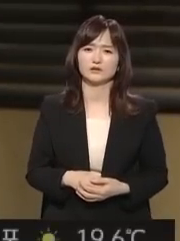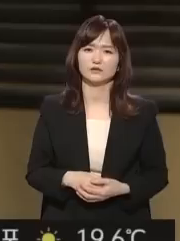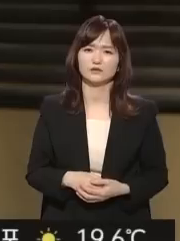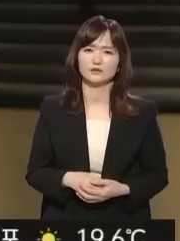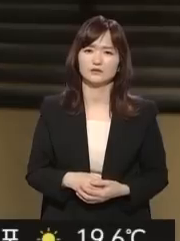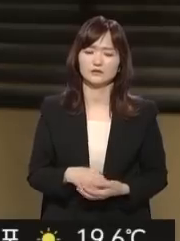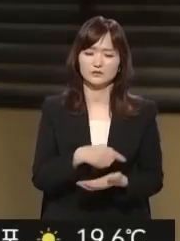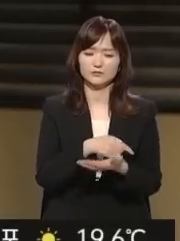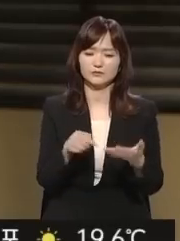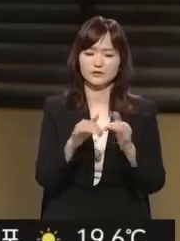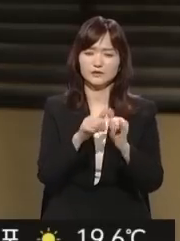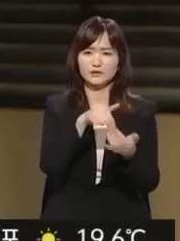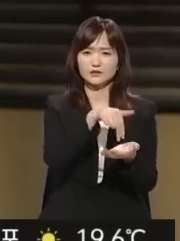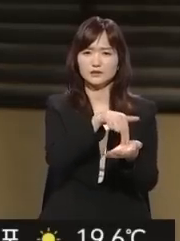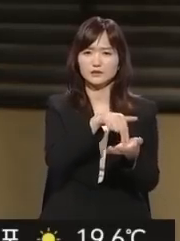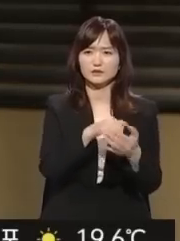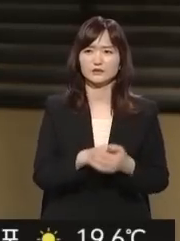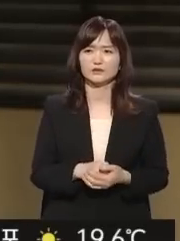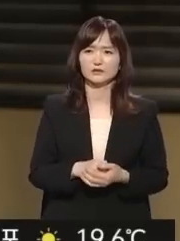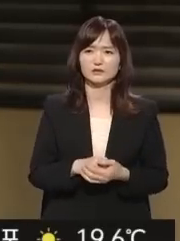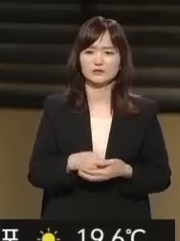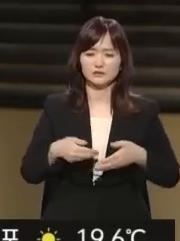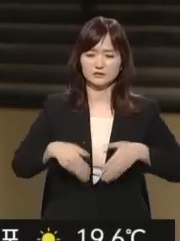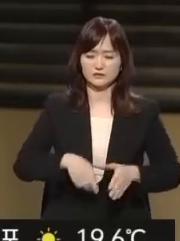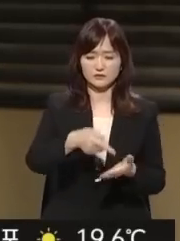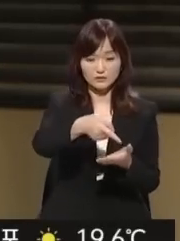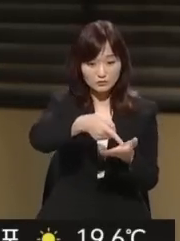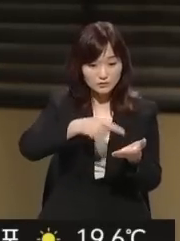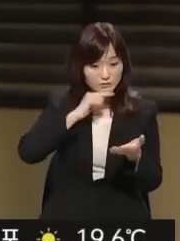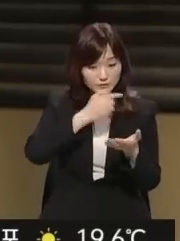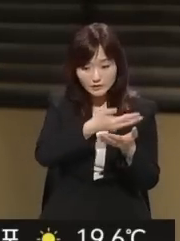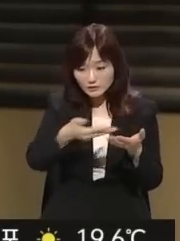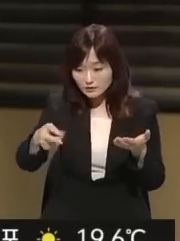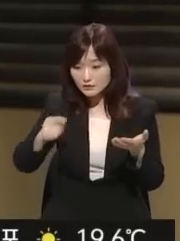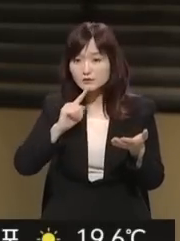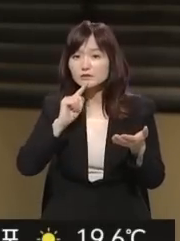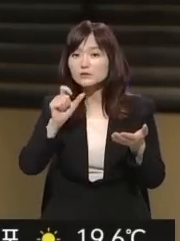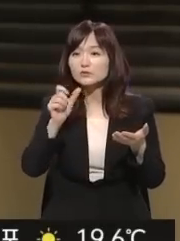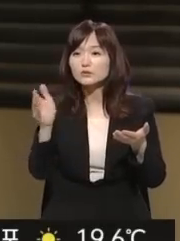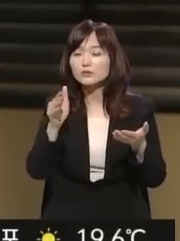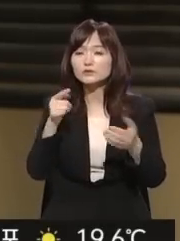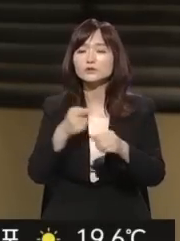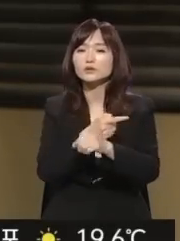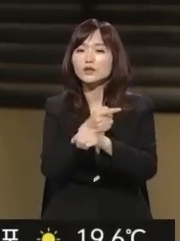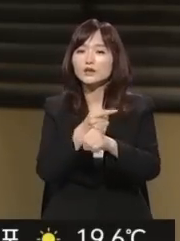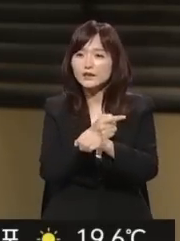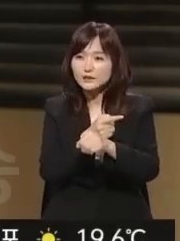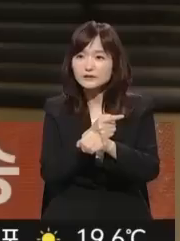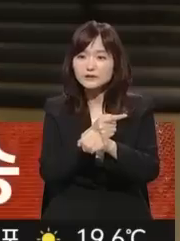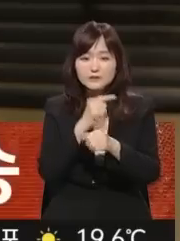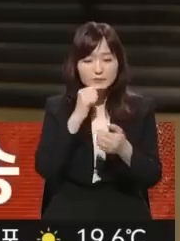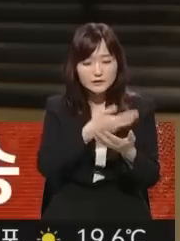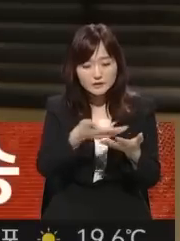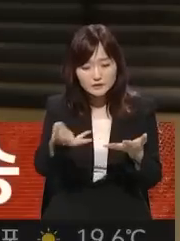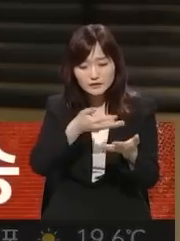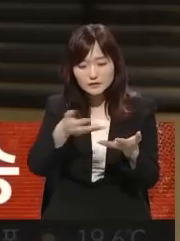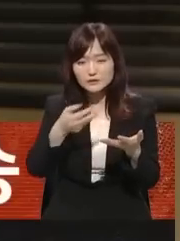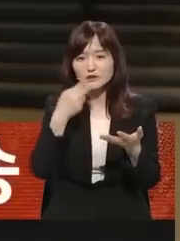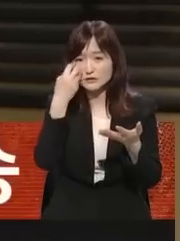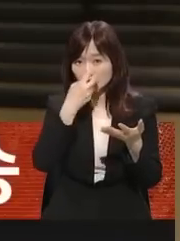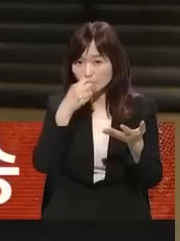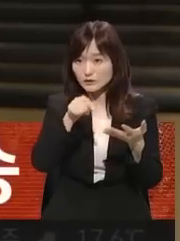측의 주장은 뭐냐면 제왕절개 후에 출혈이 발견이 되면 15분 단위로 1시간 이상 계속 출혈 감시를 해야 되는데